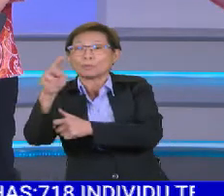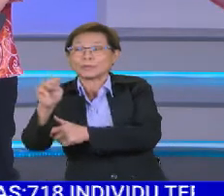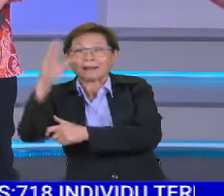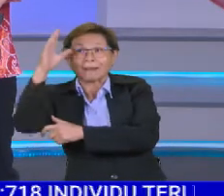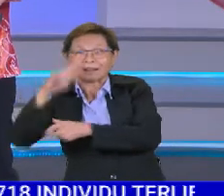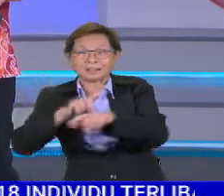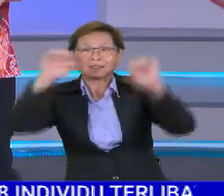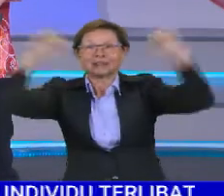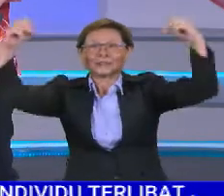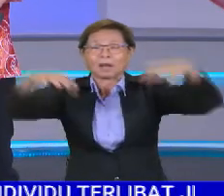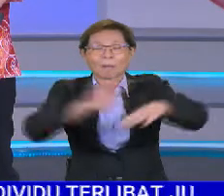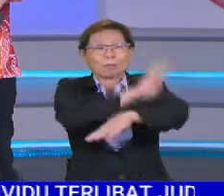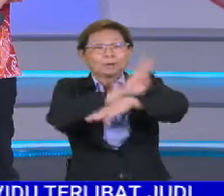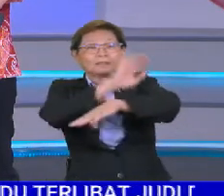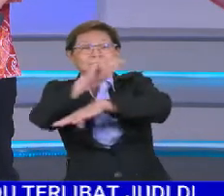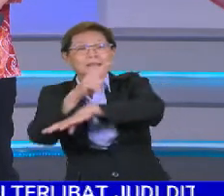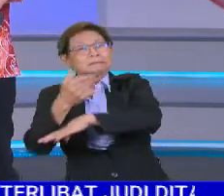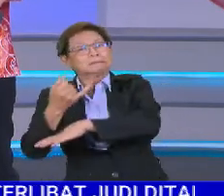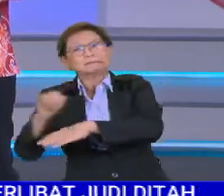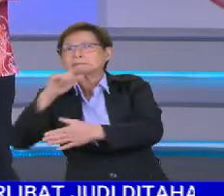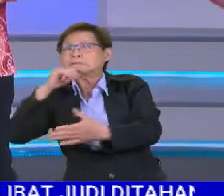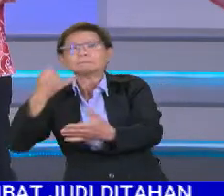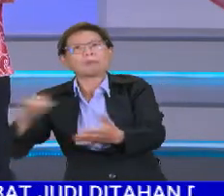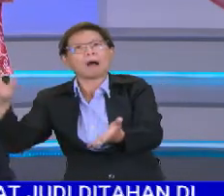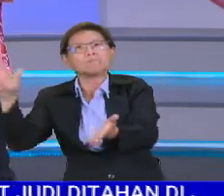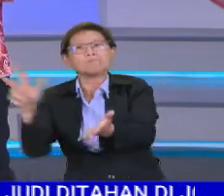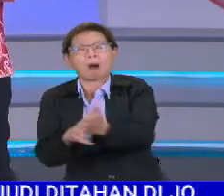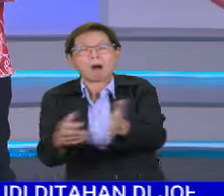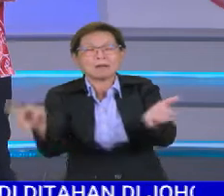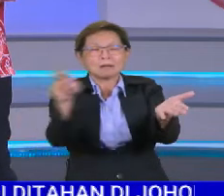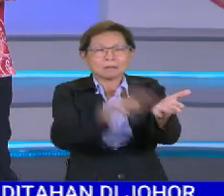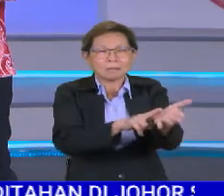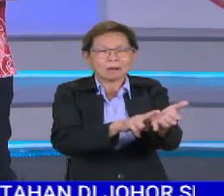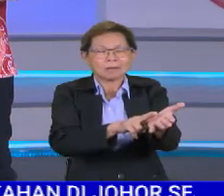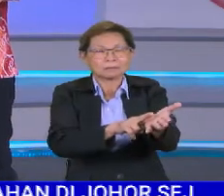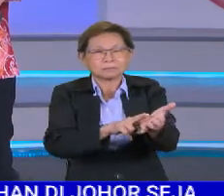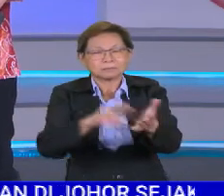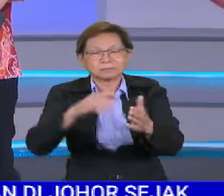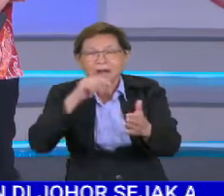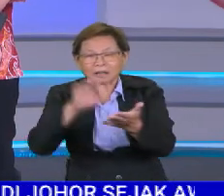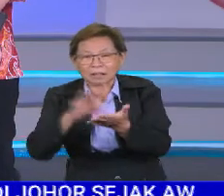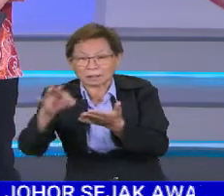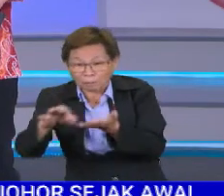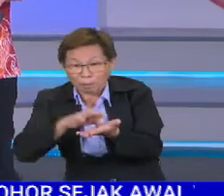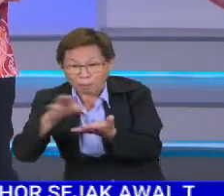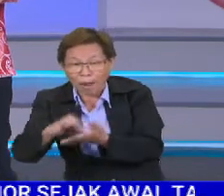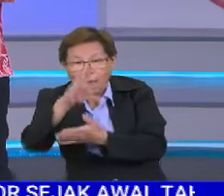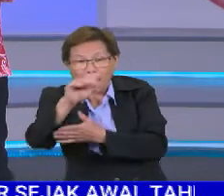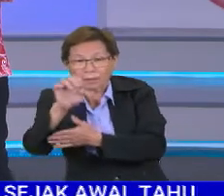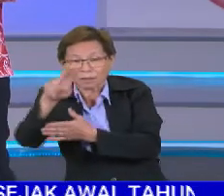di Stadion Nasional Bukit Jalil yang tadi tidak ziraf catatan atau itu tidak dikira selepas ketapel yang dibawa oleh